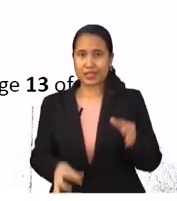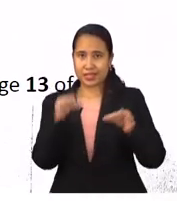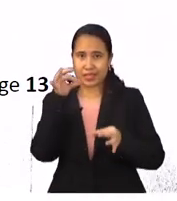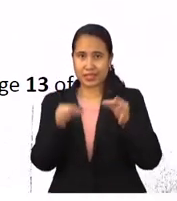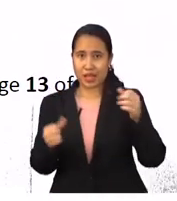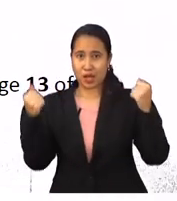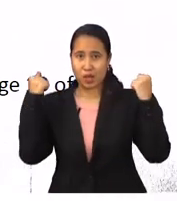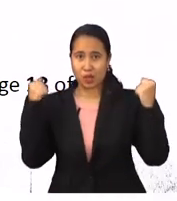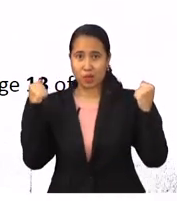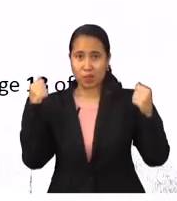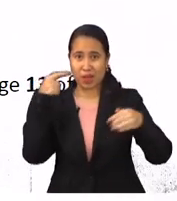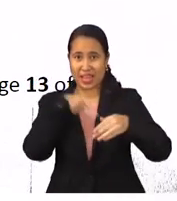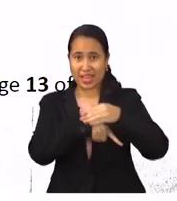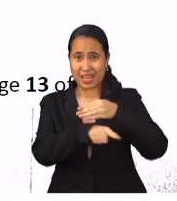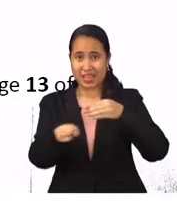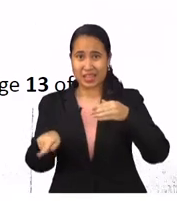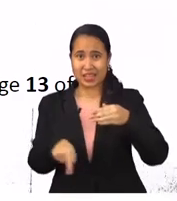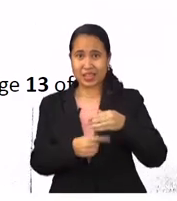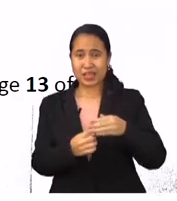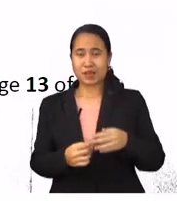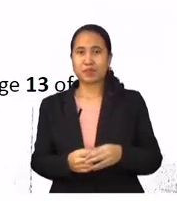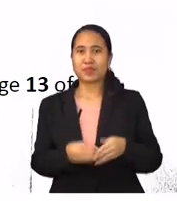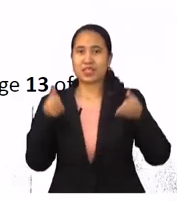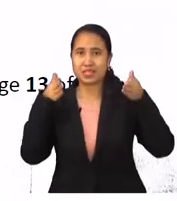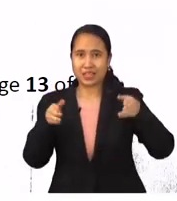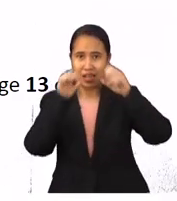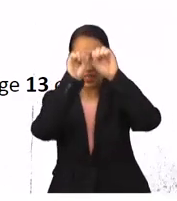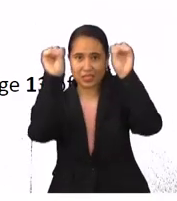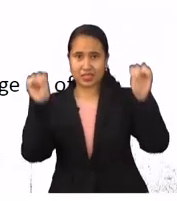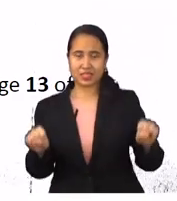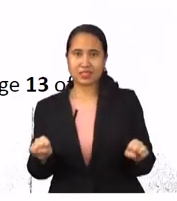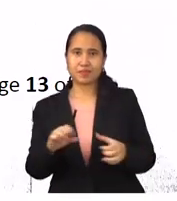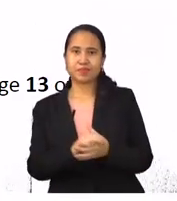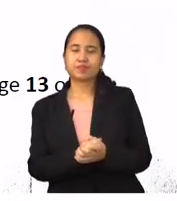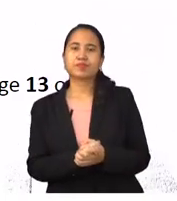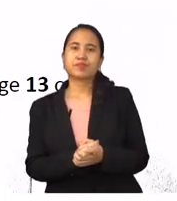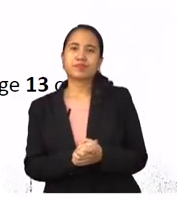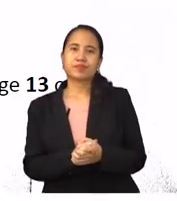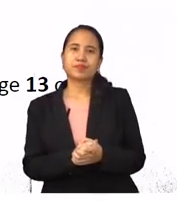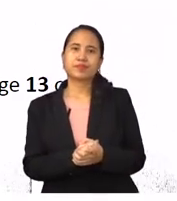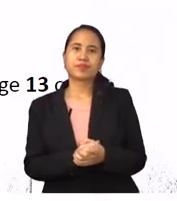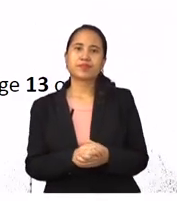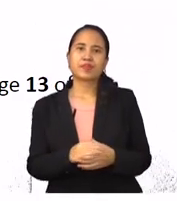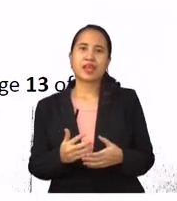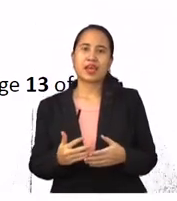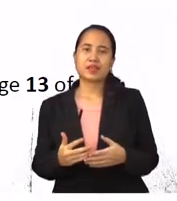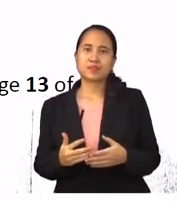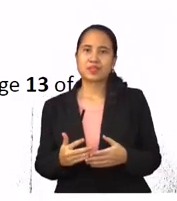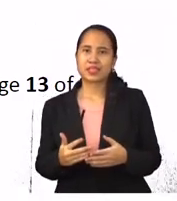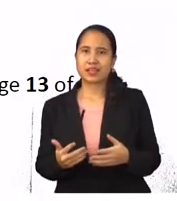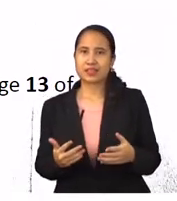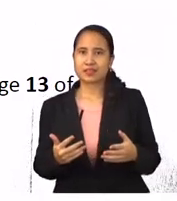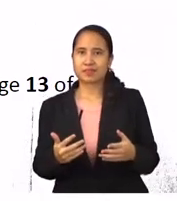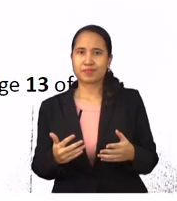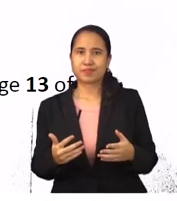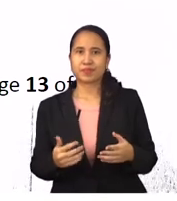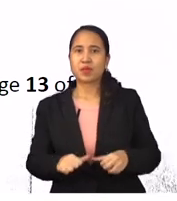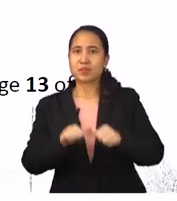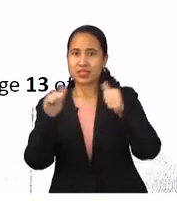macht inneemt in het staatsbestel, als uitvloeisel van het rechtsstatelijke beginsel van de scheiding der